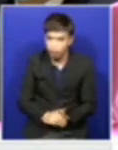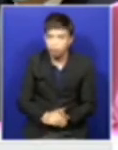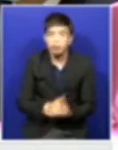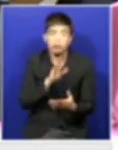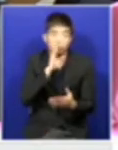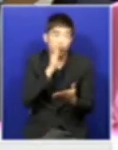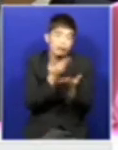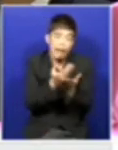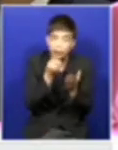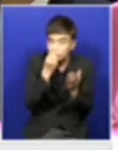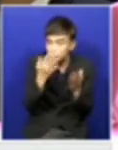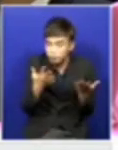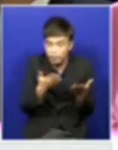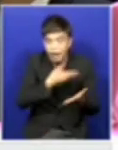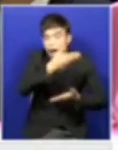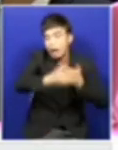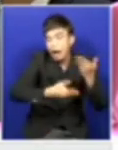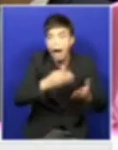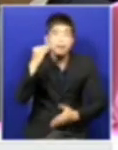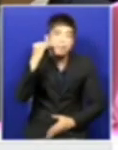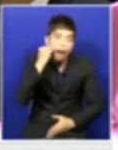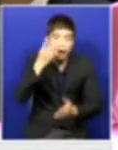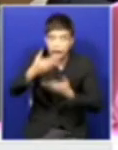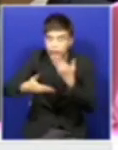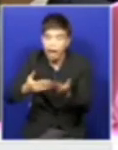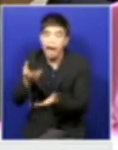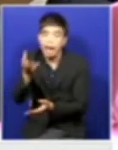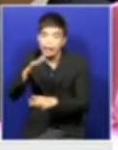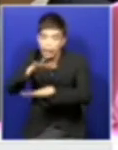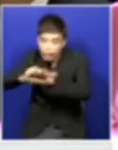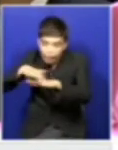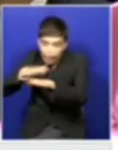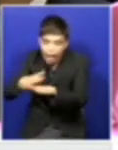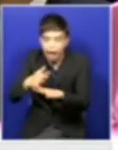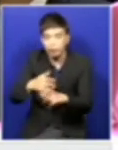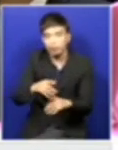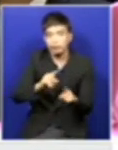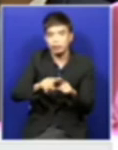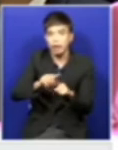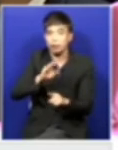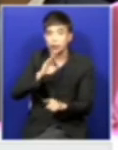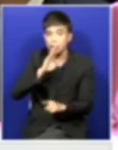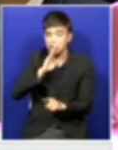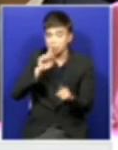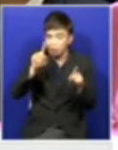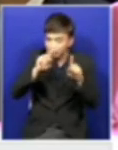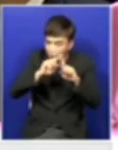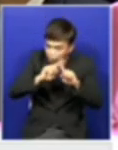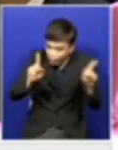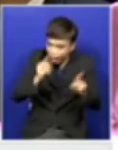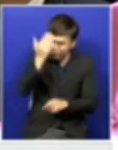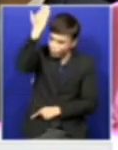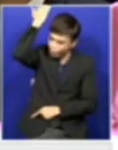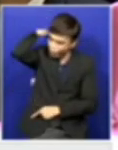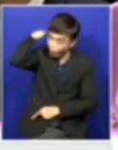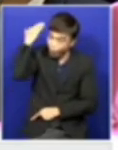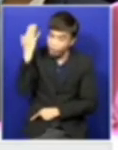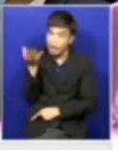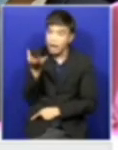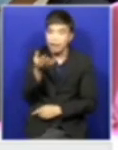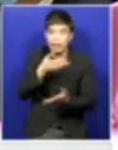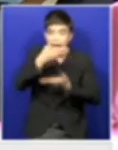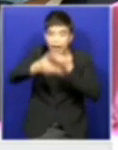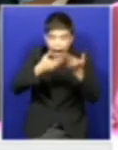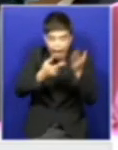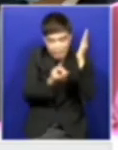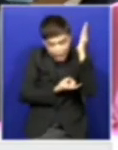าขายสวนขายบ้านไม่เหมือนในอดีตขายข้าวได้ขายยางได้ก็ซื้อบ้านซื้อรถซื้อสวนครับวันนี้ครับและสุดท้ายท่